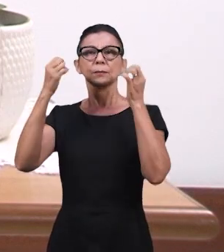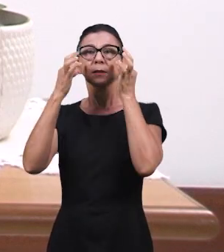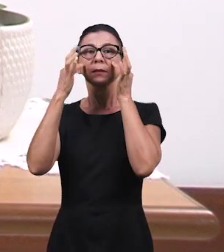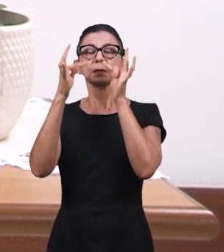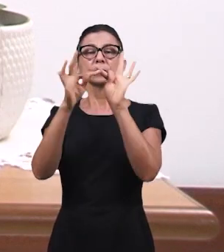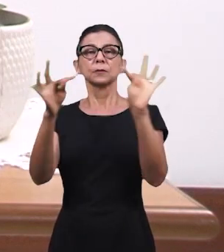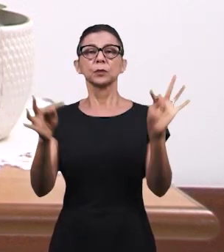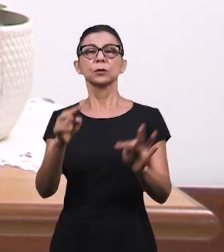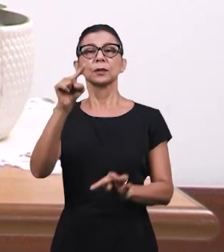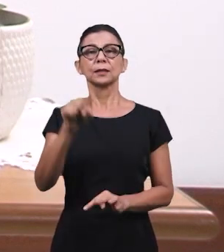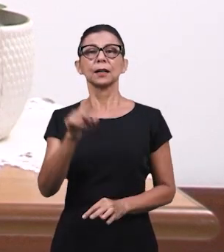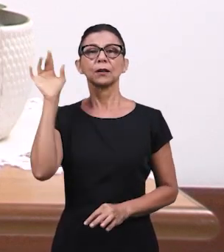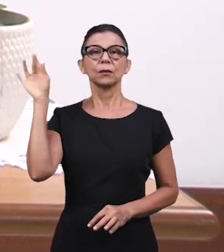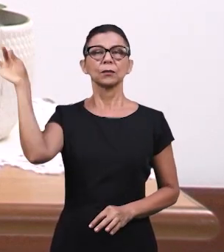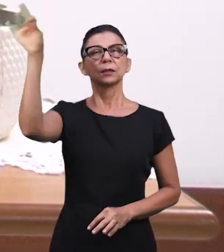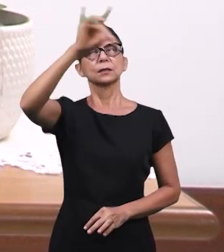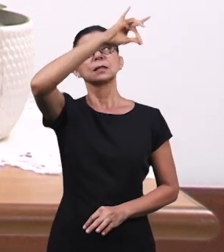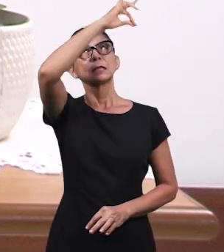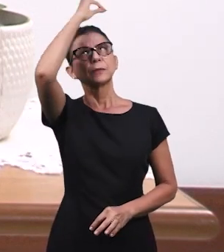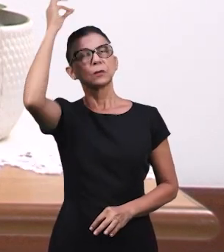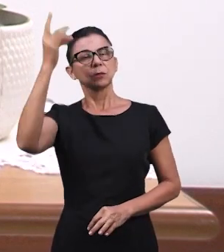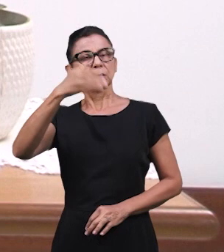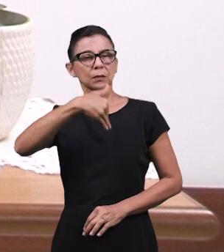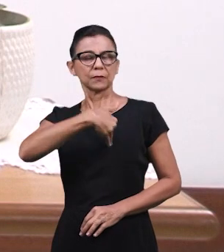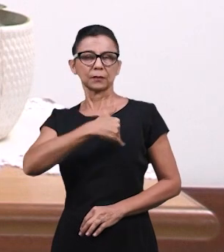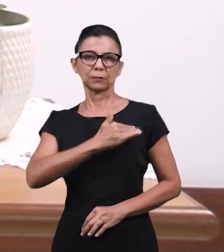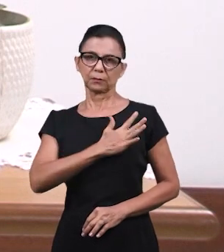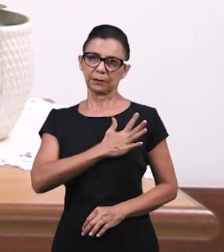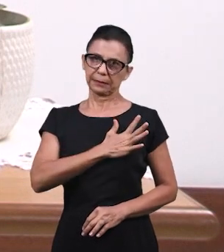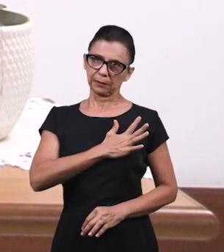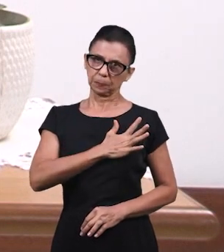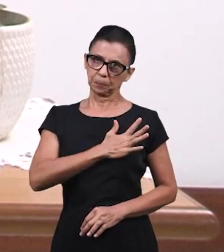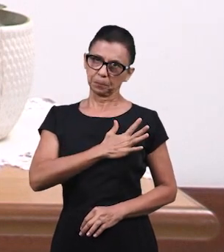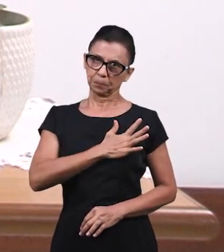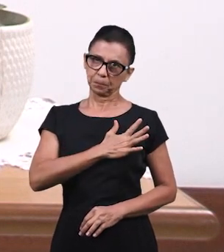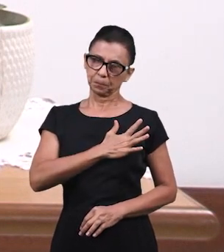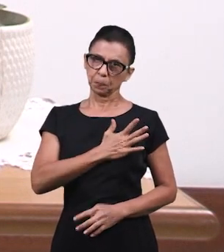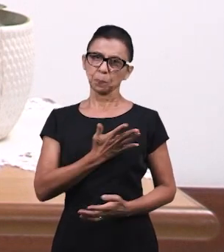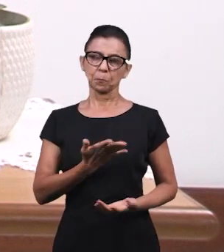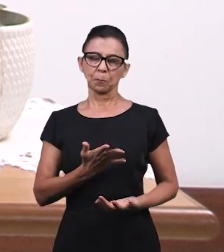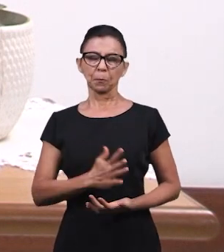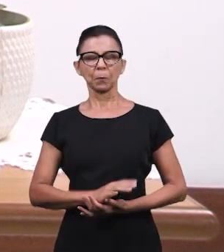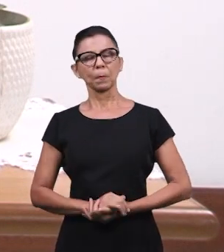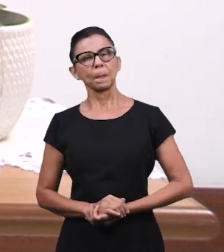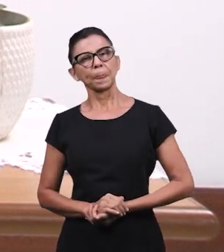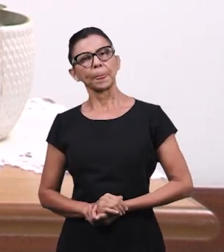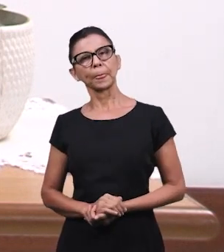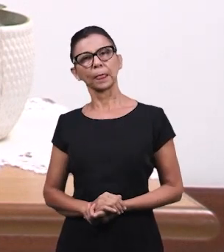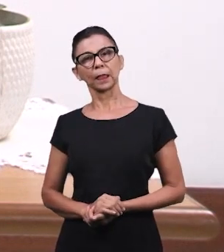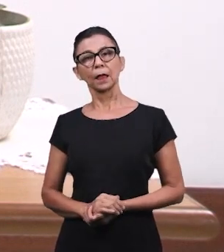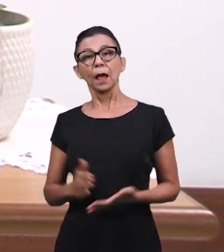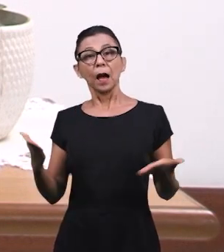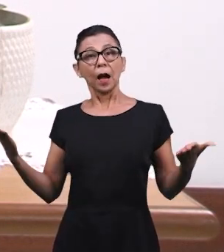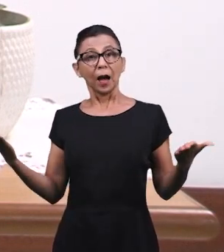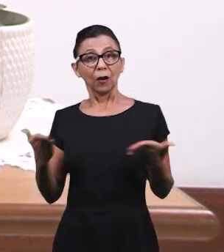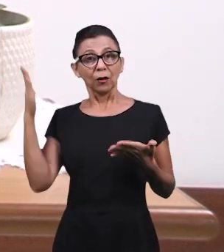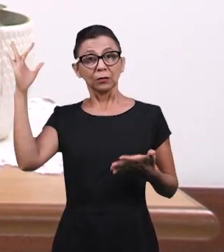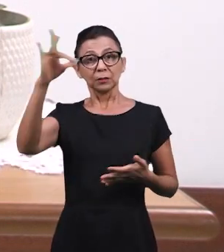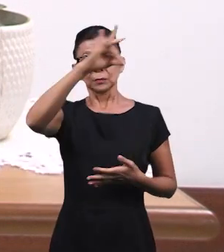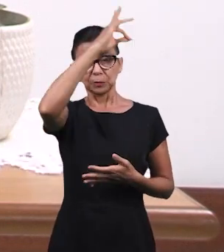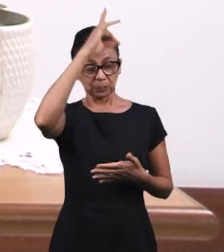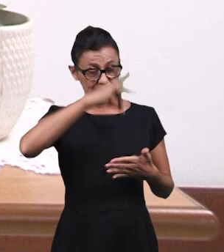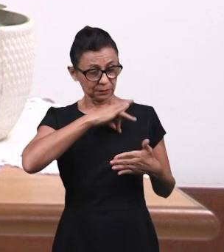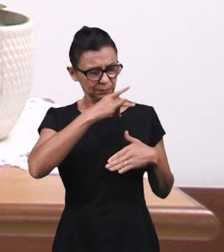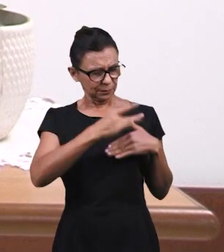сила эта есть Дух Святой Божий, который начинает жить в нашем сердце. И таким образом,